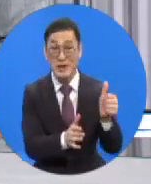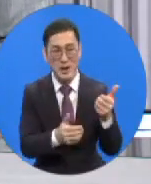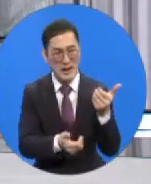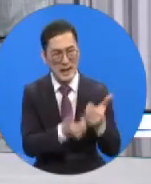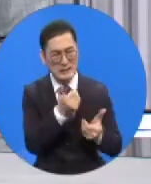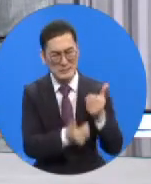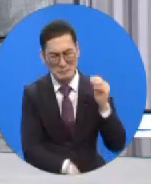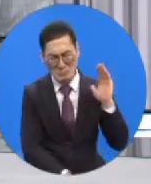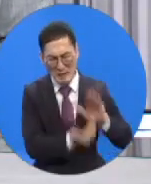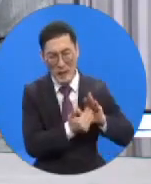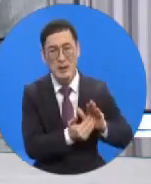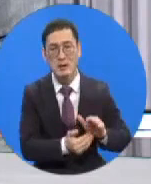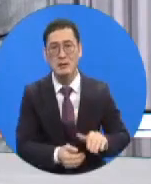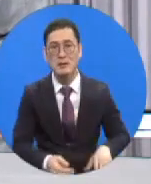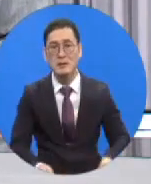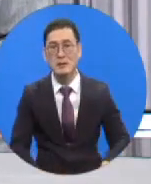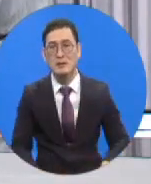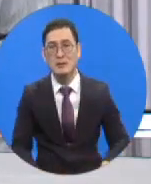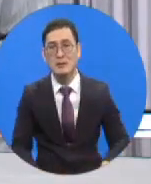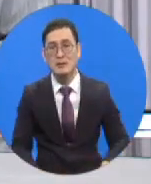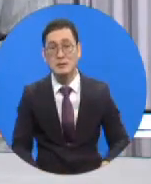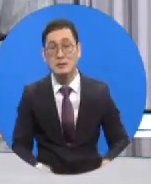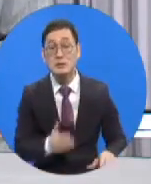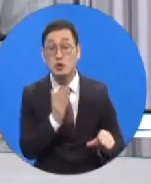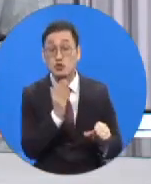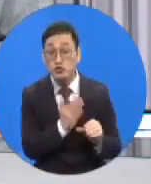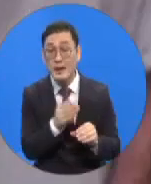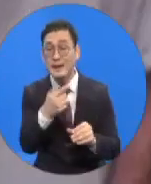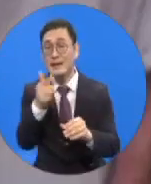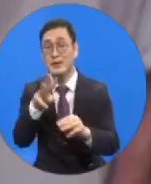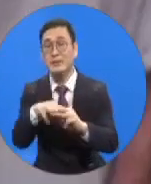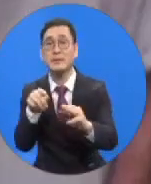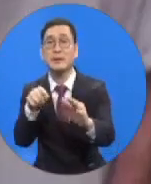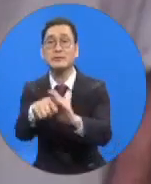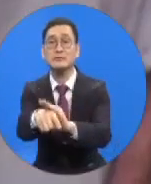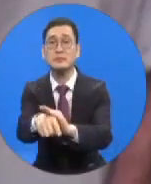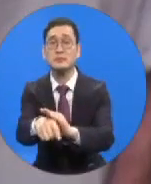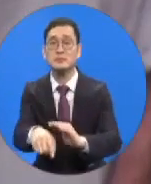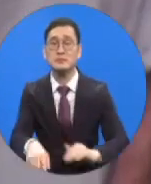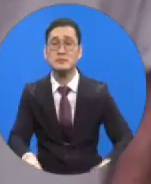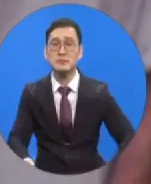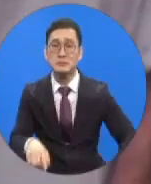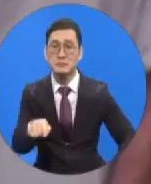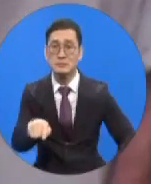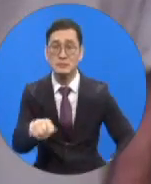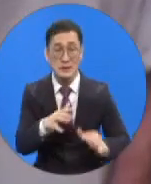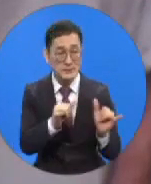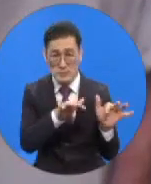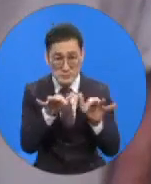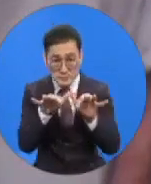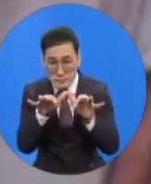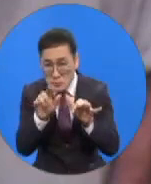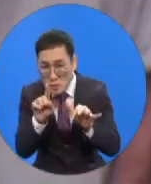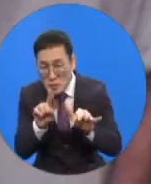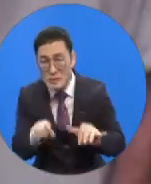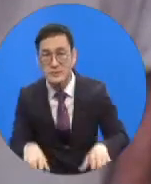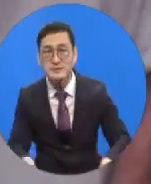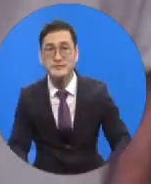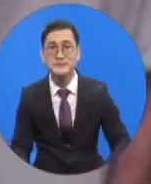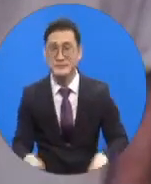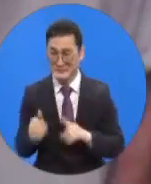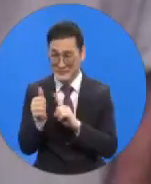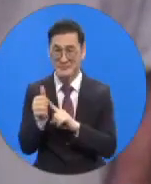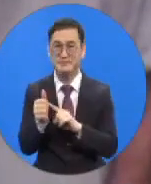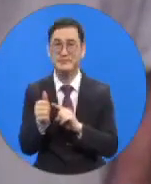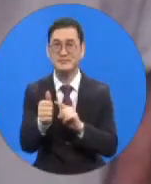예. 그래서 그런지 더 주목받고 있네요. 그렇죠. 그럴 수밖에 없어요. 사실은 이제 지금 본인이 수사를 지휘할 수 있는 상황이 아니잖아요. 특히